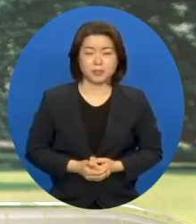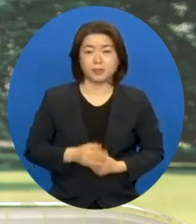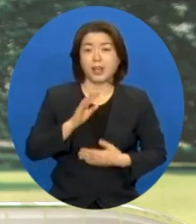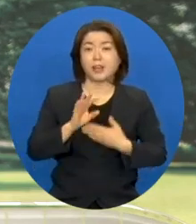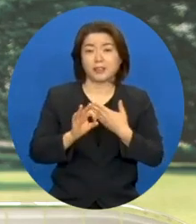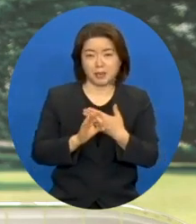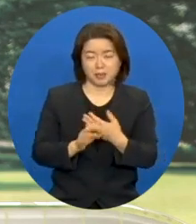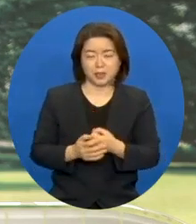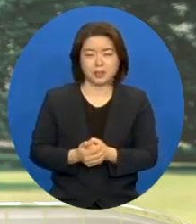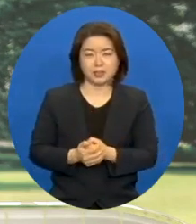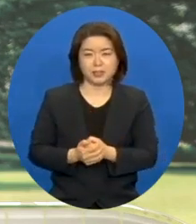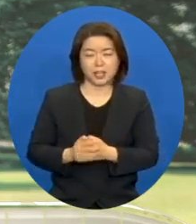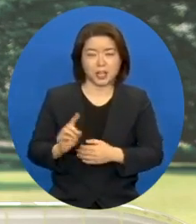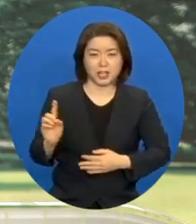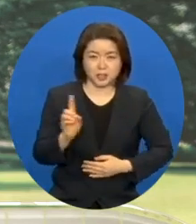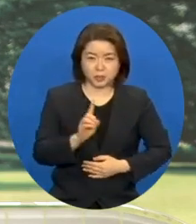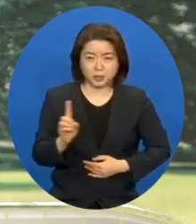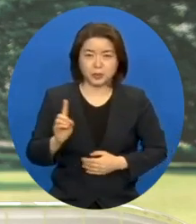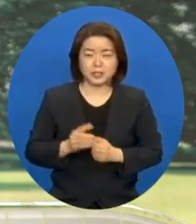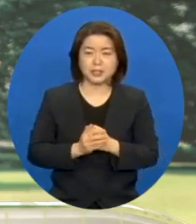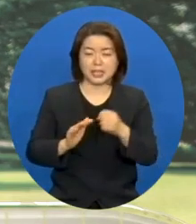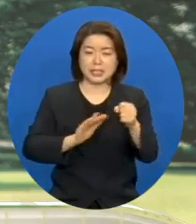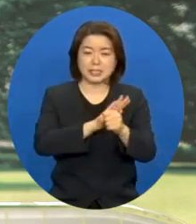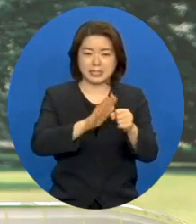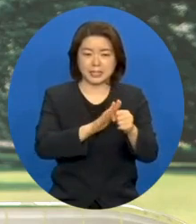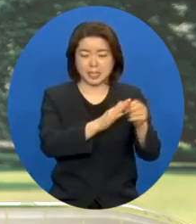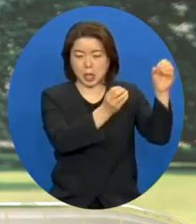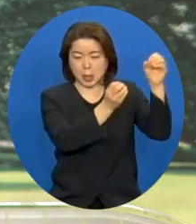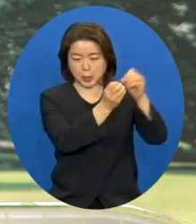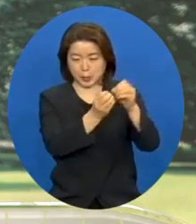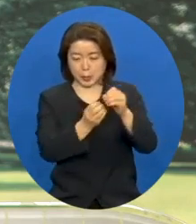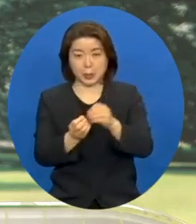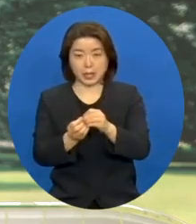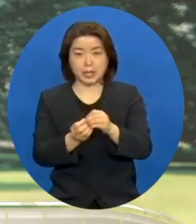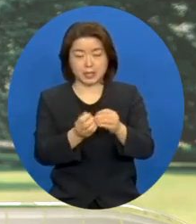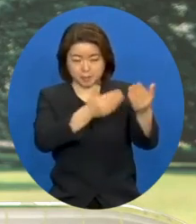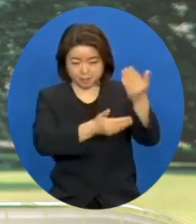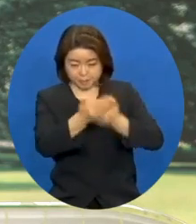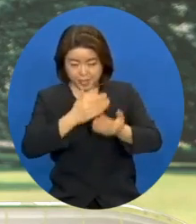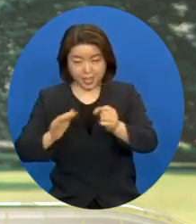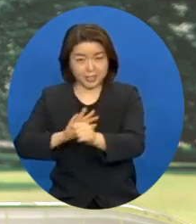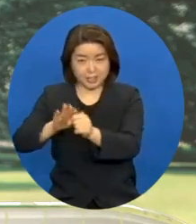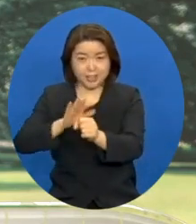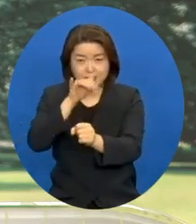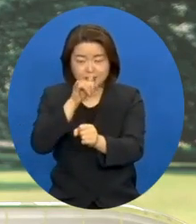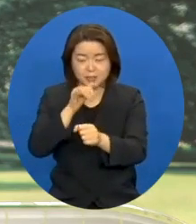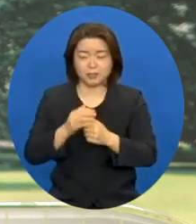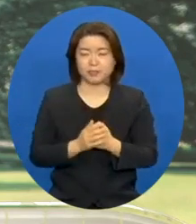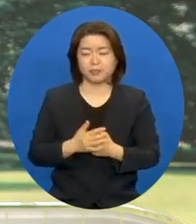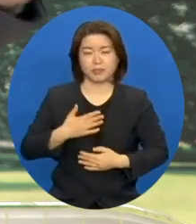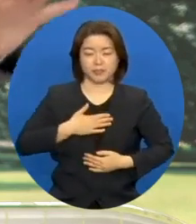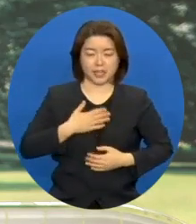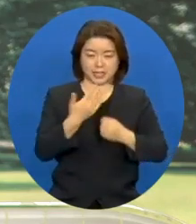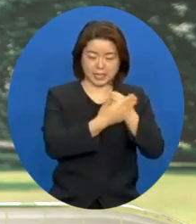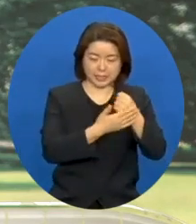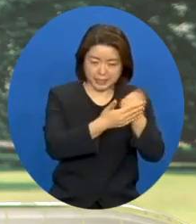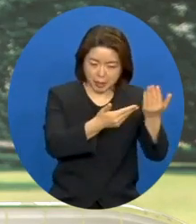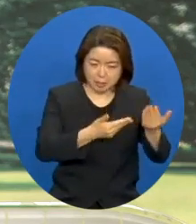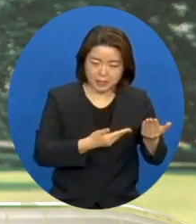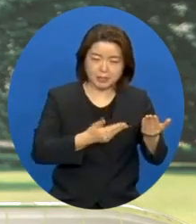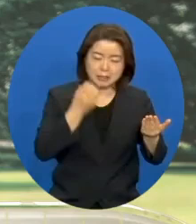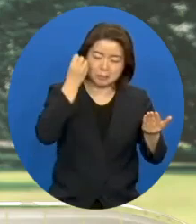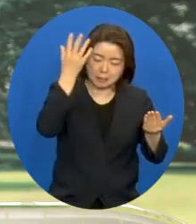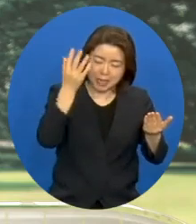그렇다면 도대체 사랑은 내리사랑인 거고, 그죠? 우리가 은혜 받은 것은 금방